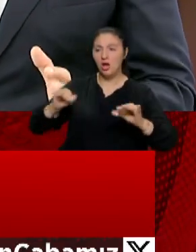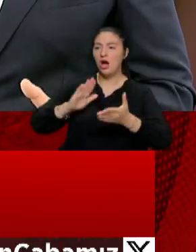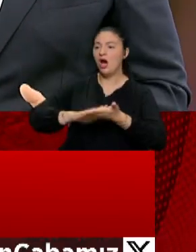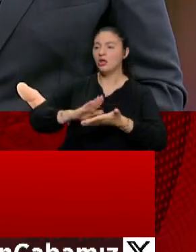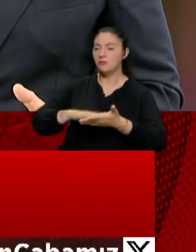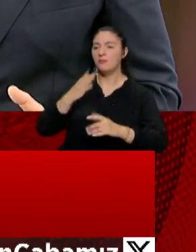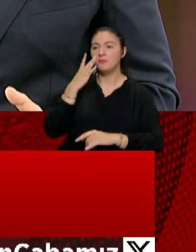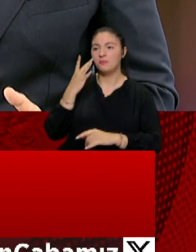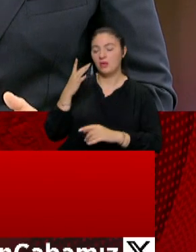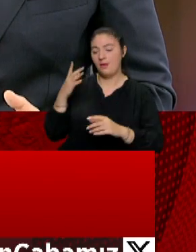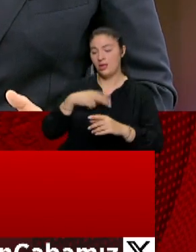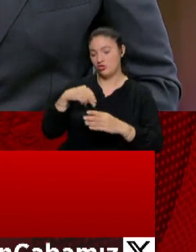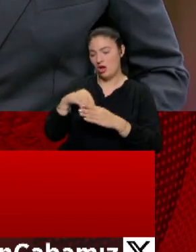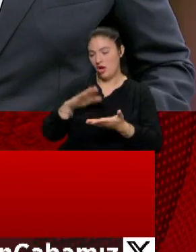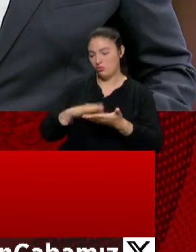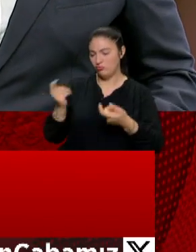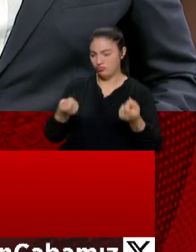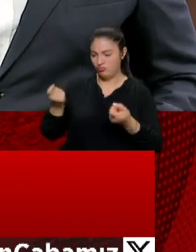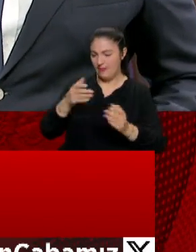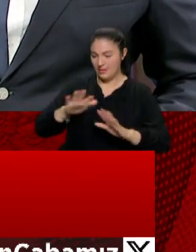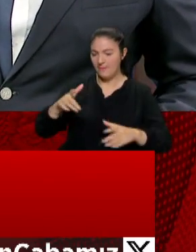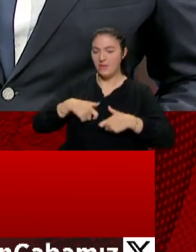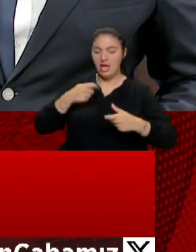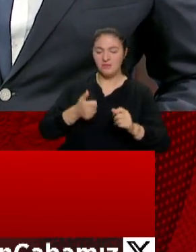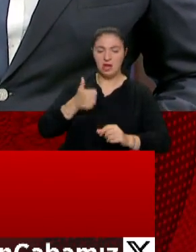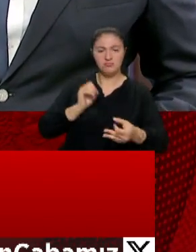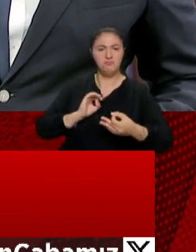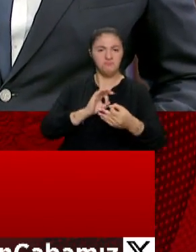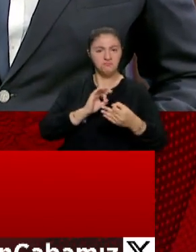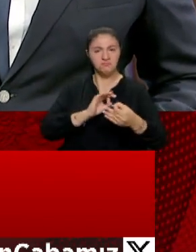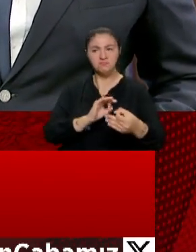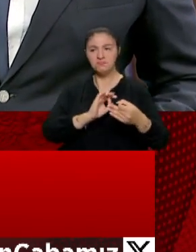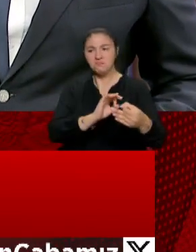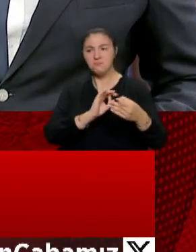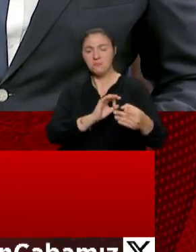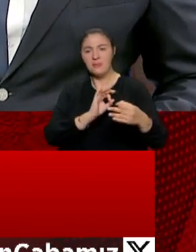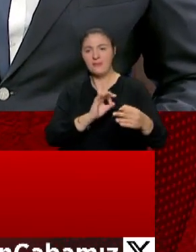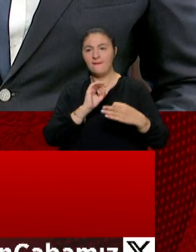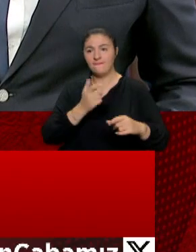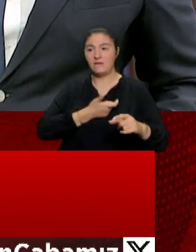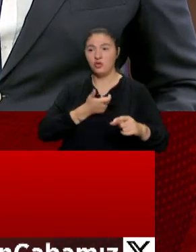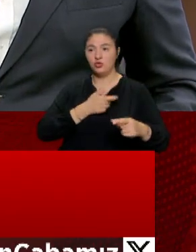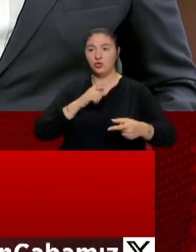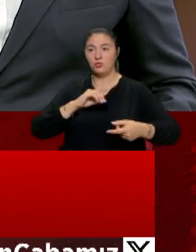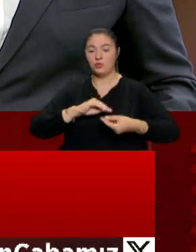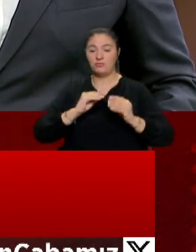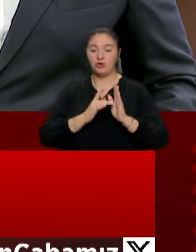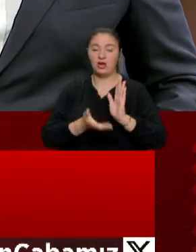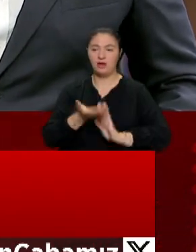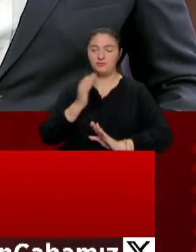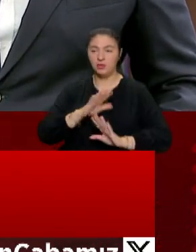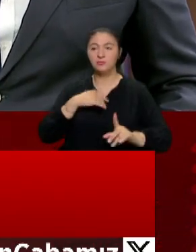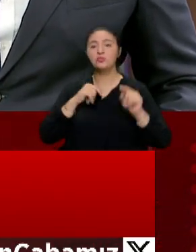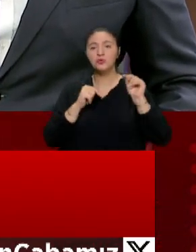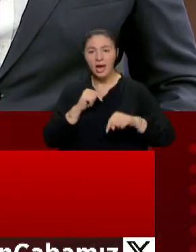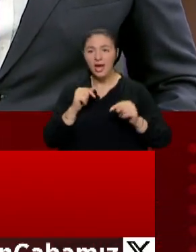arkadaşlarımız Beldeki arkadaşlarımız çalıştılar sonra Milli Eğitim Bakanlığı ile irtibata geçtik Kanuni sorun ortadan çıktığı zaman